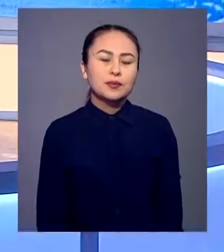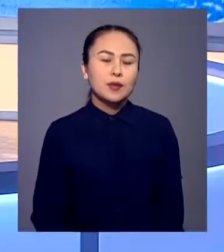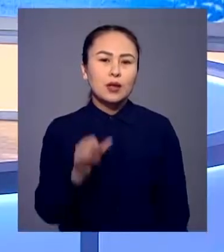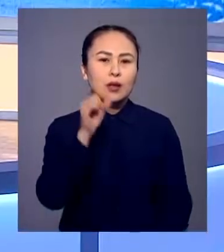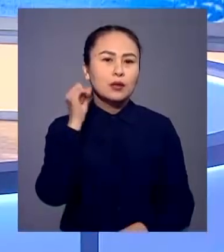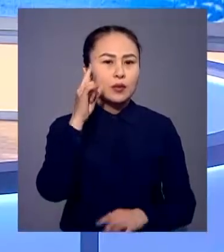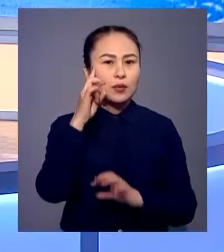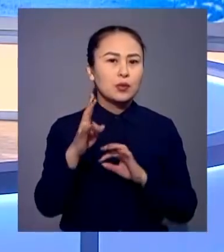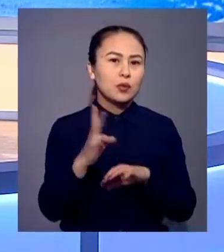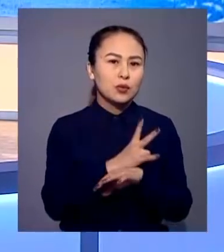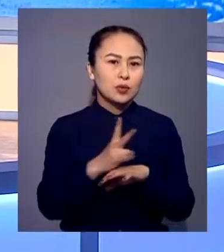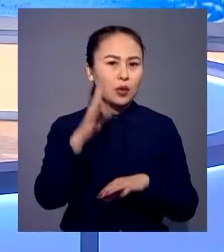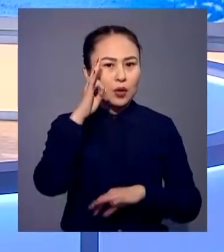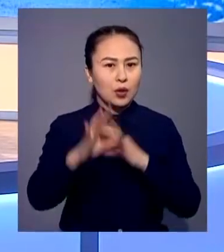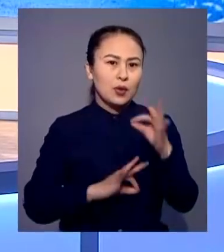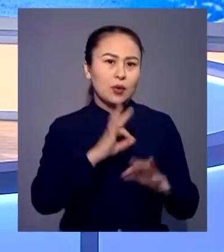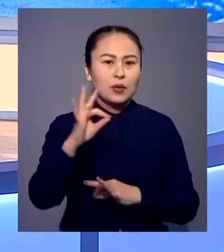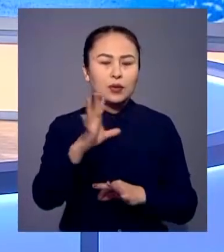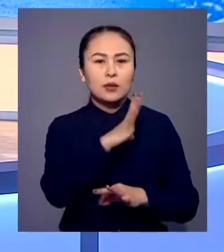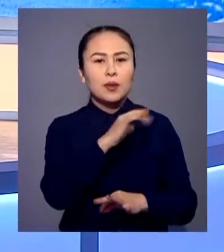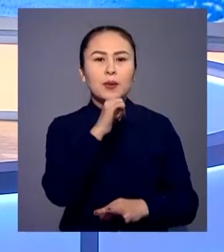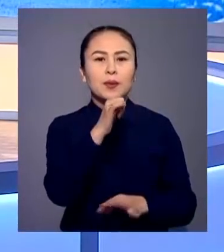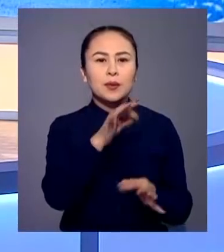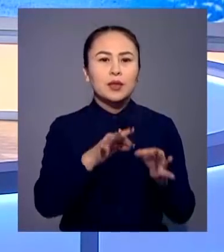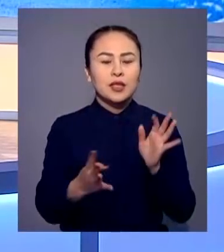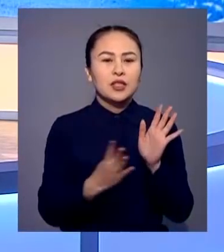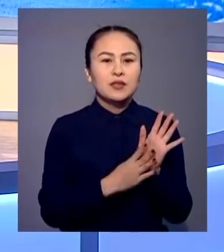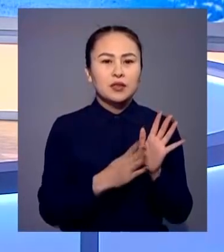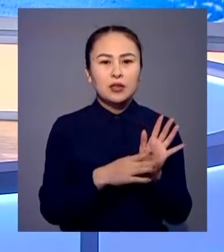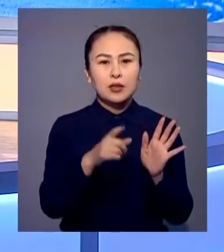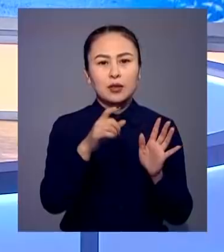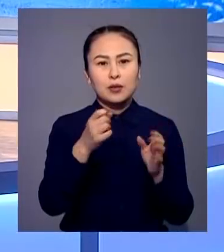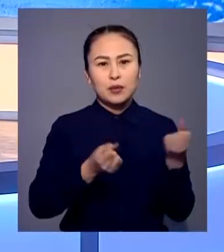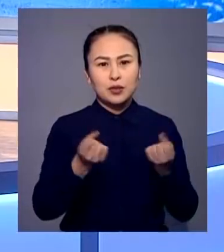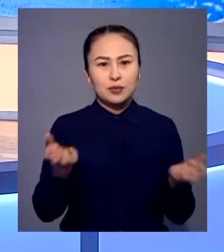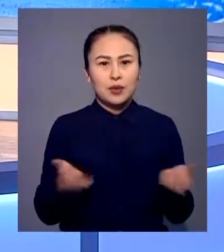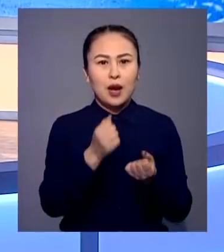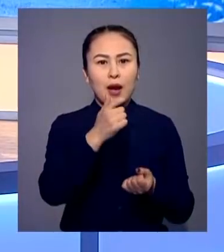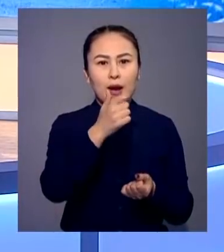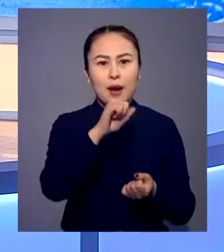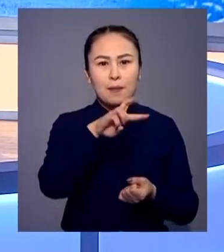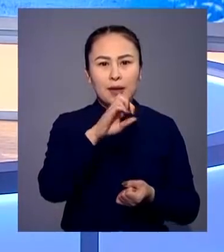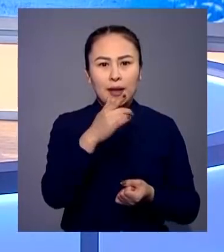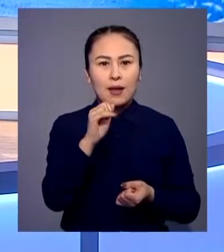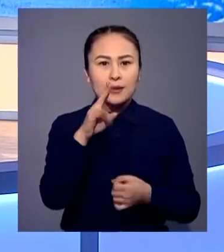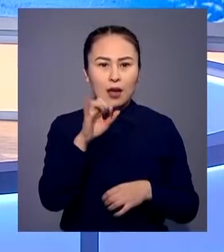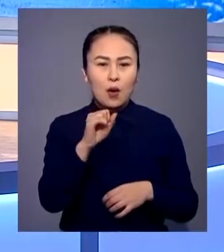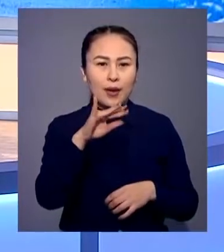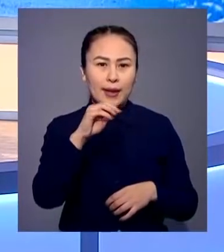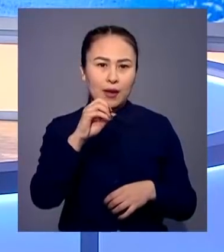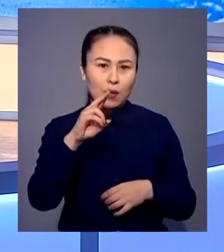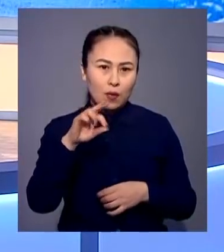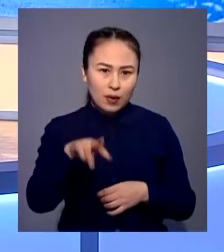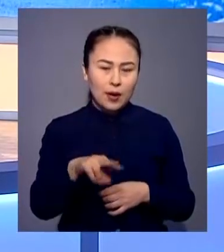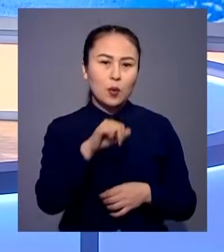Өткен тәулікте қостанайлық құтқарушылар 9 көлікті қар құрсауынан шығарды. Қатты бораннан Амангелді, Алтынсарин, Әулиекөл